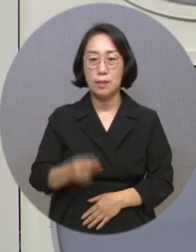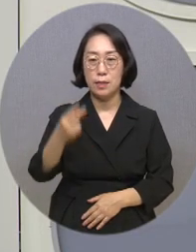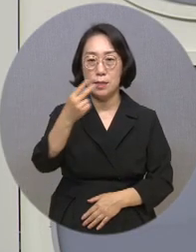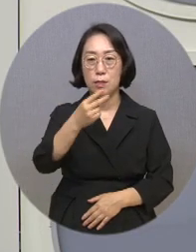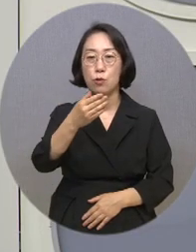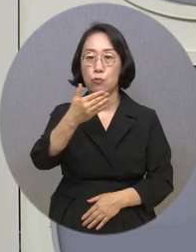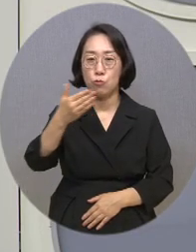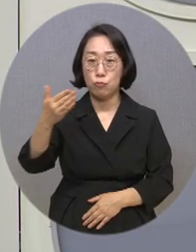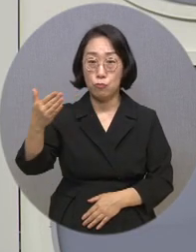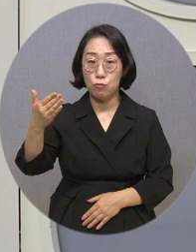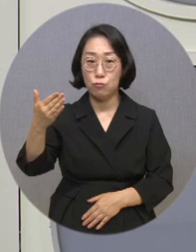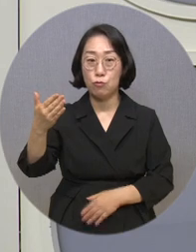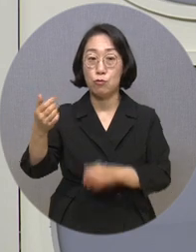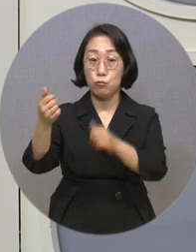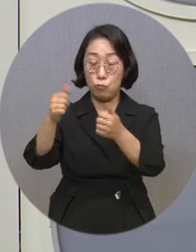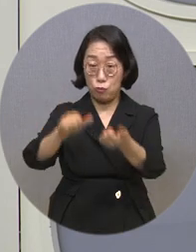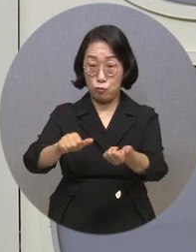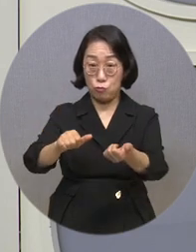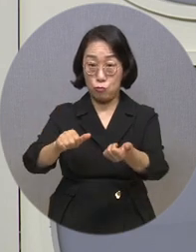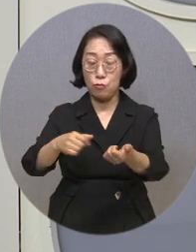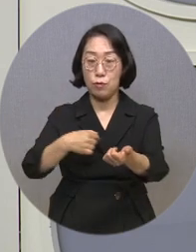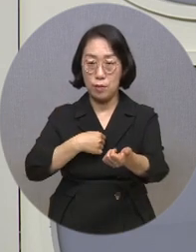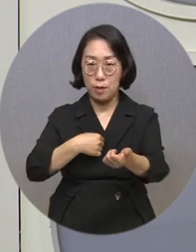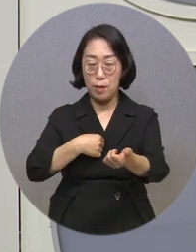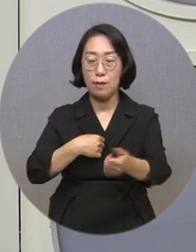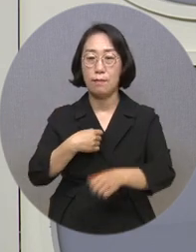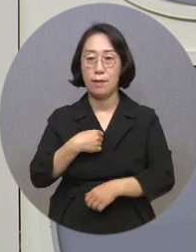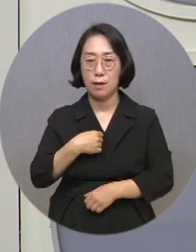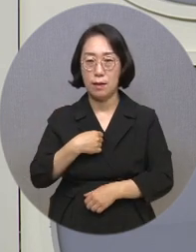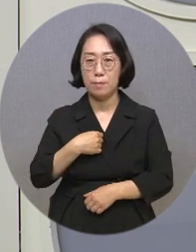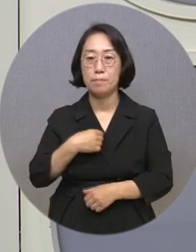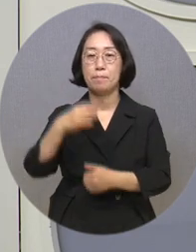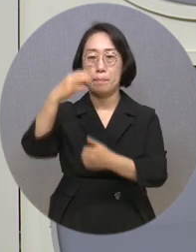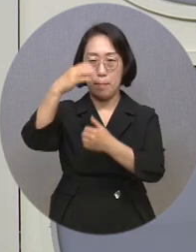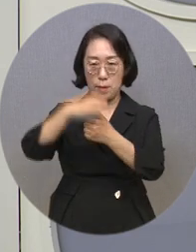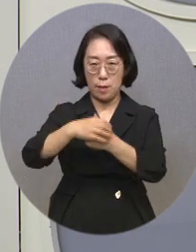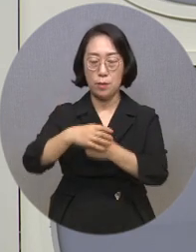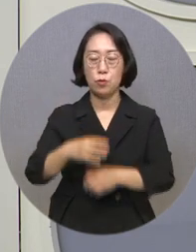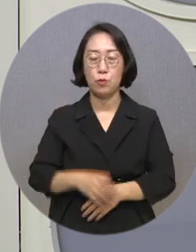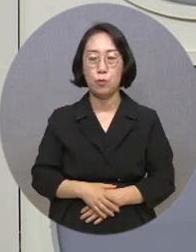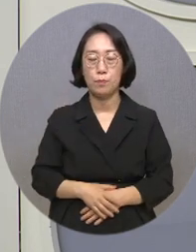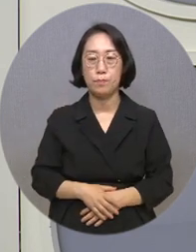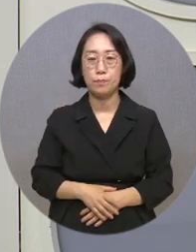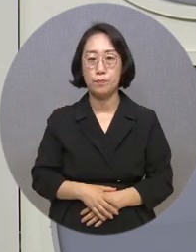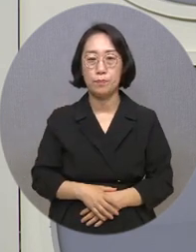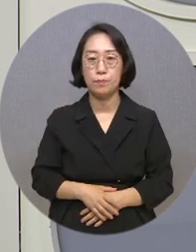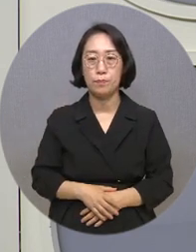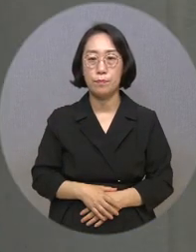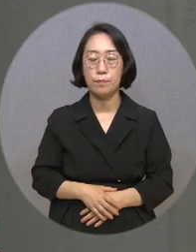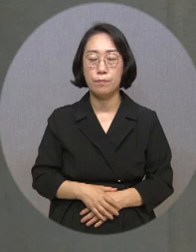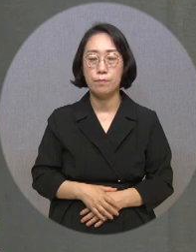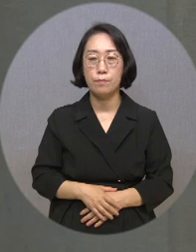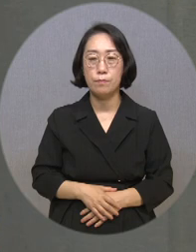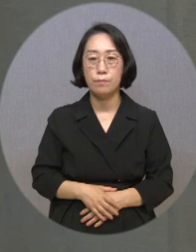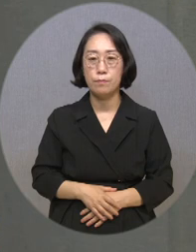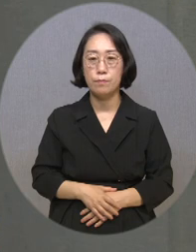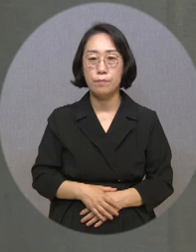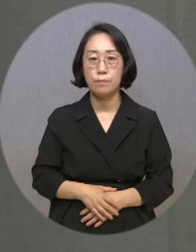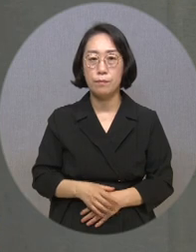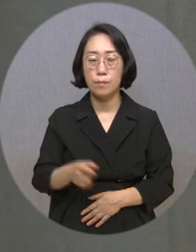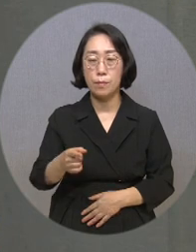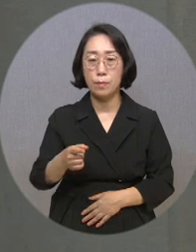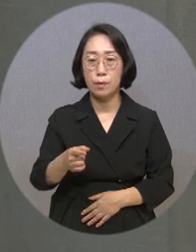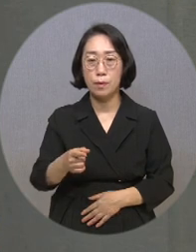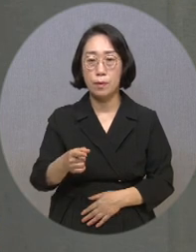2009년에 돌아가셔서 그때부터 이제 제가 운영을 하게 됐습니다. 이사장도 맡고 네. 그렇게 되셨군요. 근데 이제 그 이력을